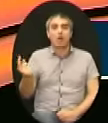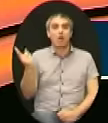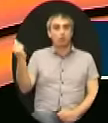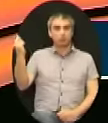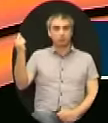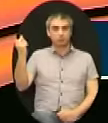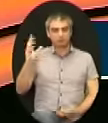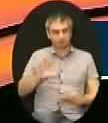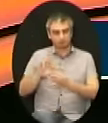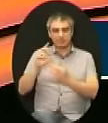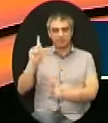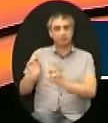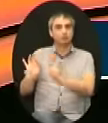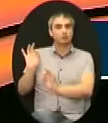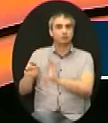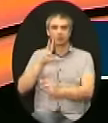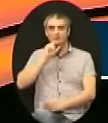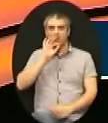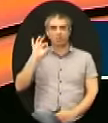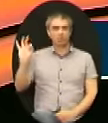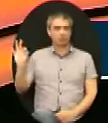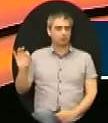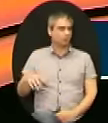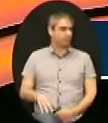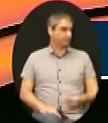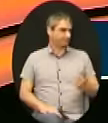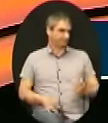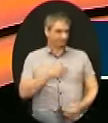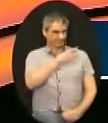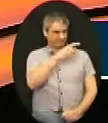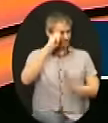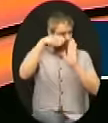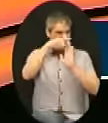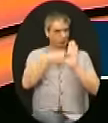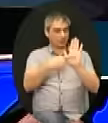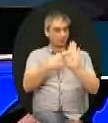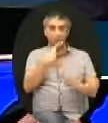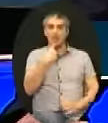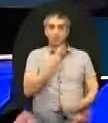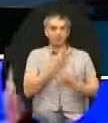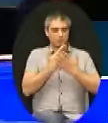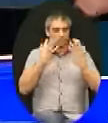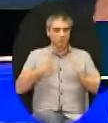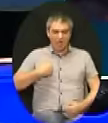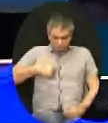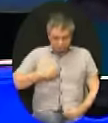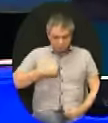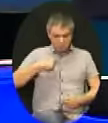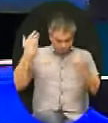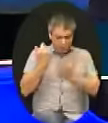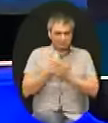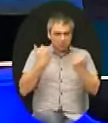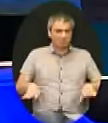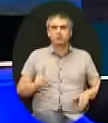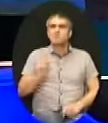שעומד וחובר למסיתים ברטוריקה כן, שלו. כן, אבל אתה בסרטון שלך אמרת בצורה מאוד ברורה, אנחנו פישלנו.